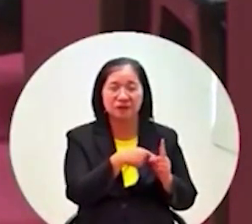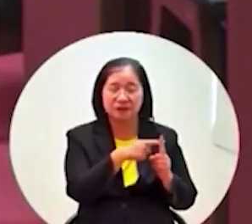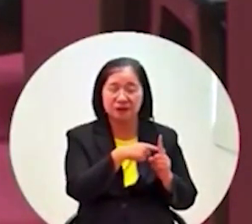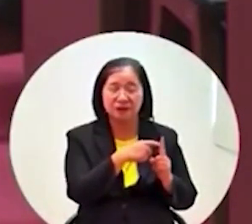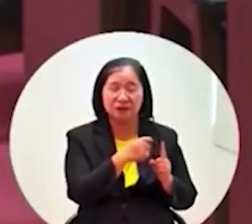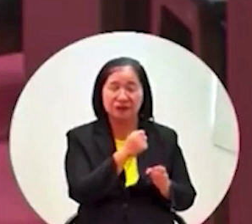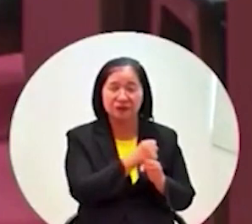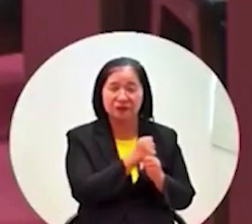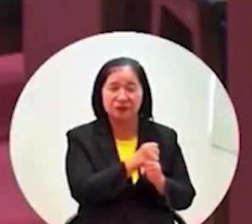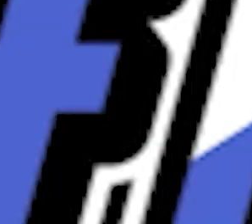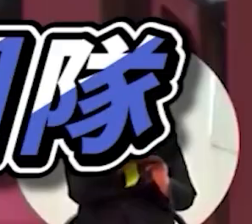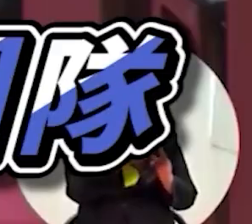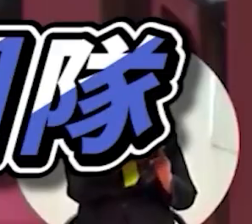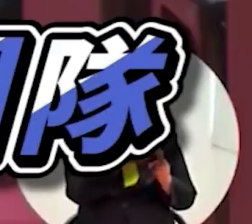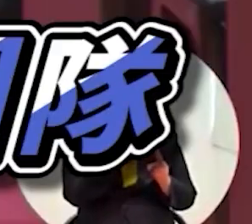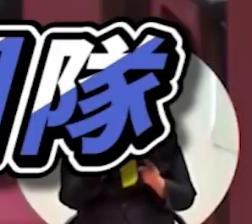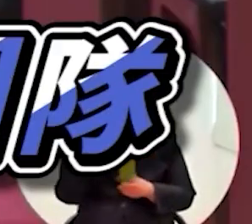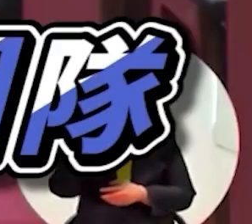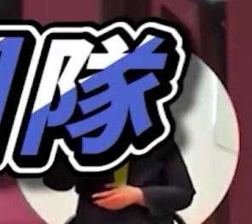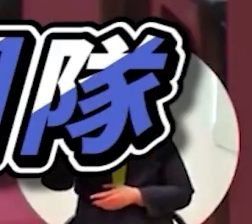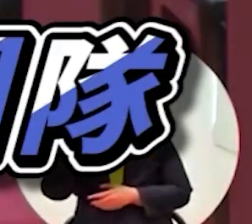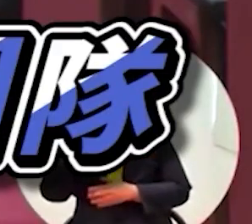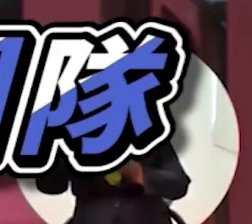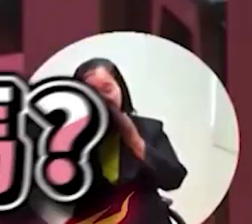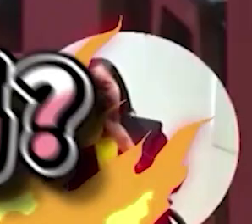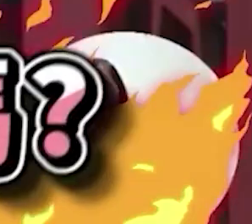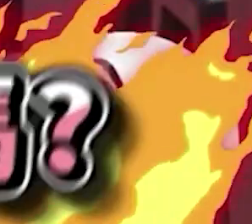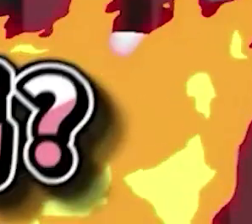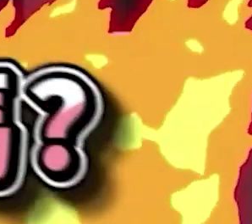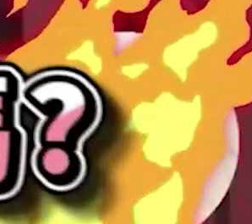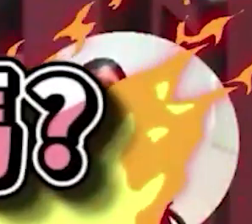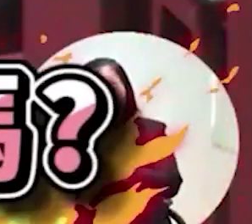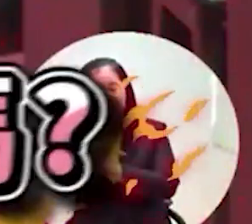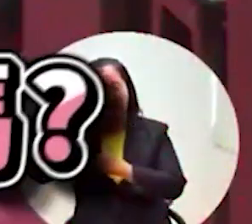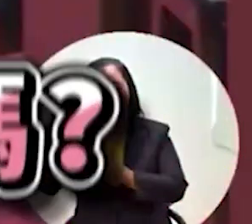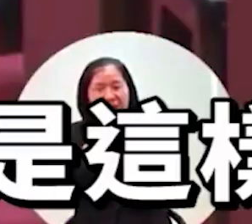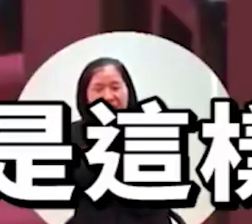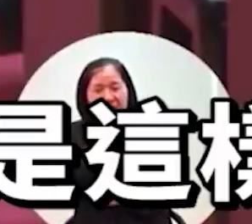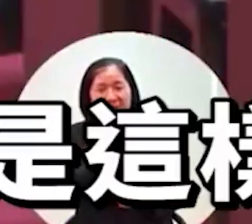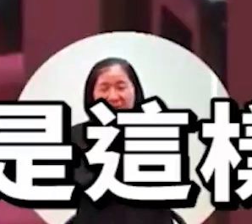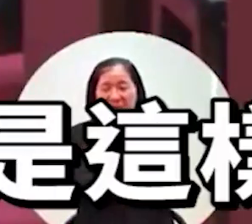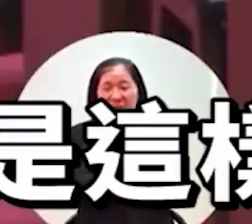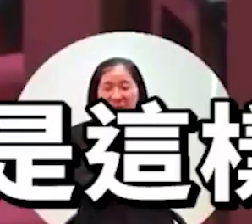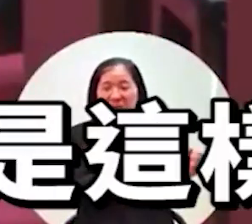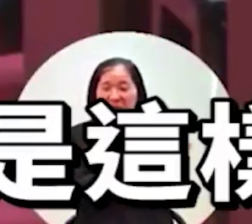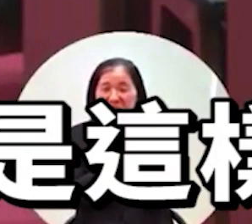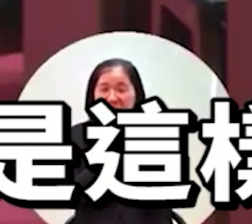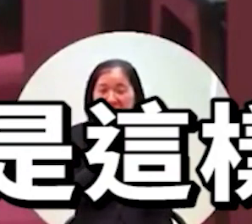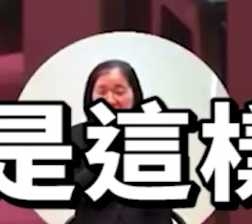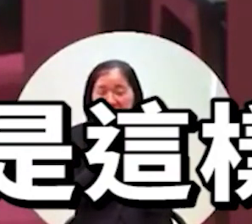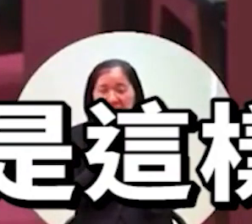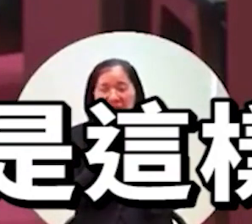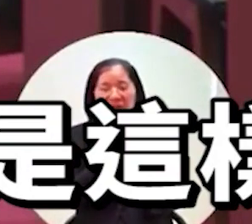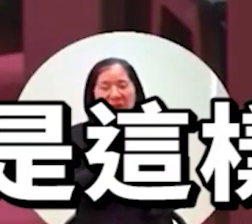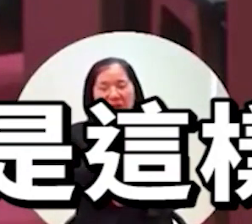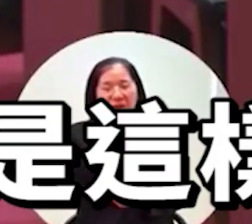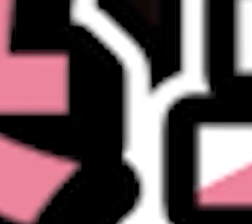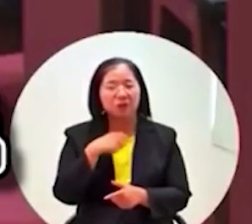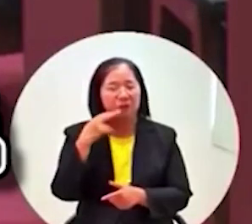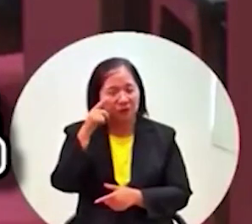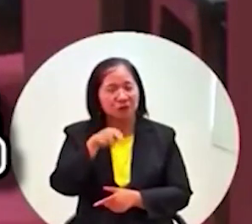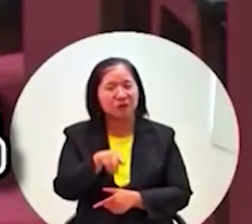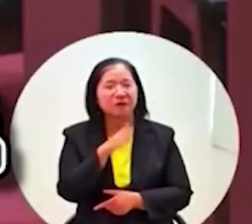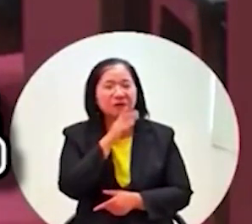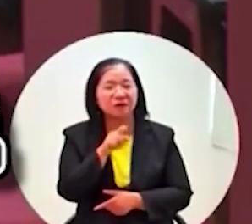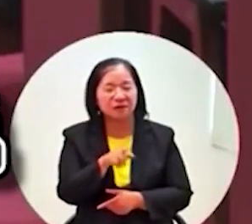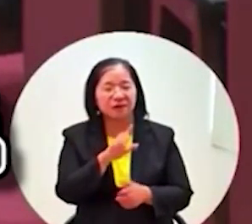比前朝韩市府团队还要弱吗？如果你们觉得是这样子，